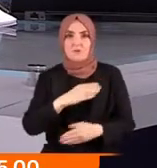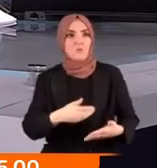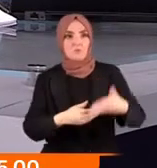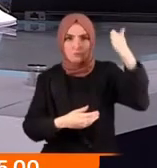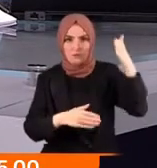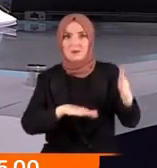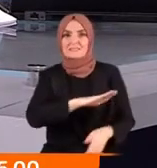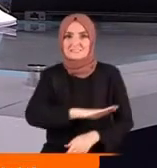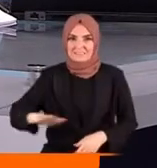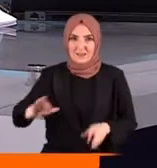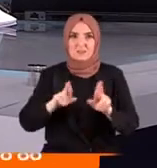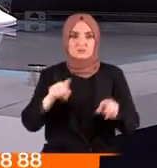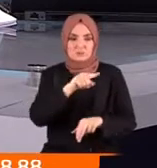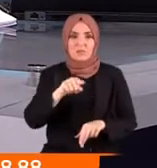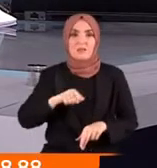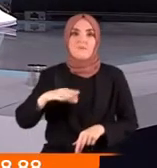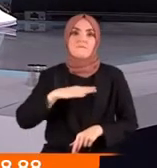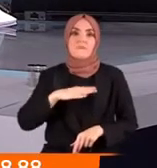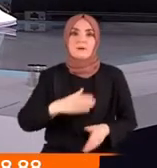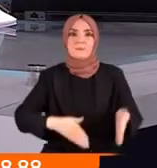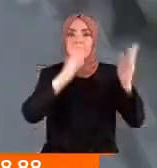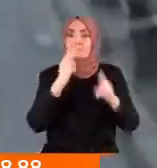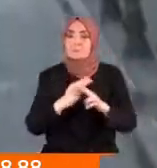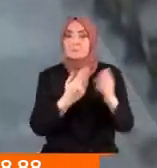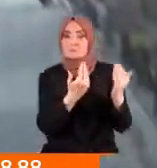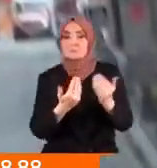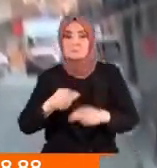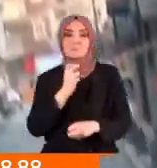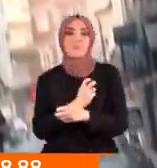bina apar topar boşaltıldı.